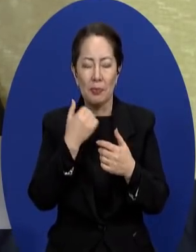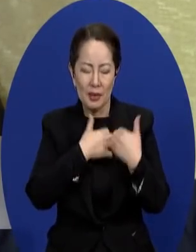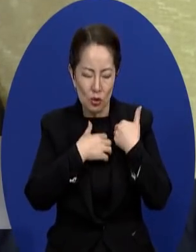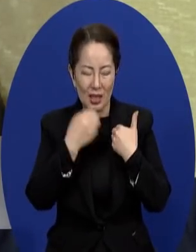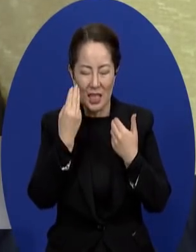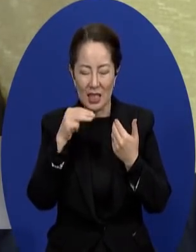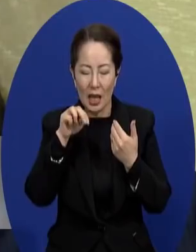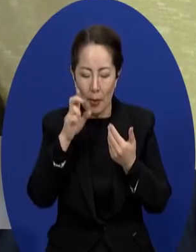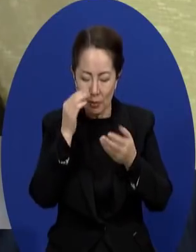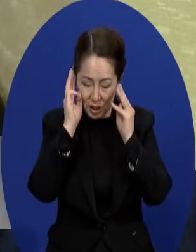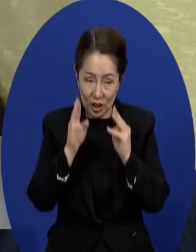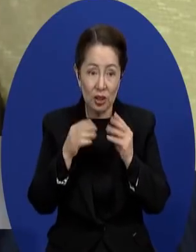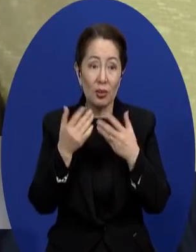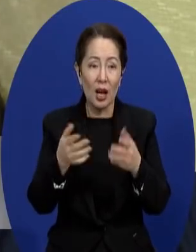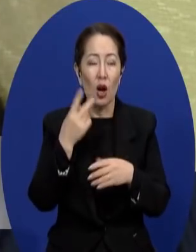шийдвэр гараад